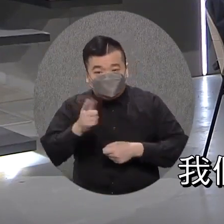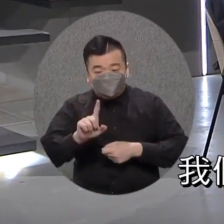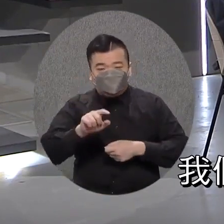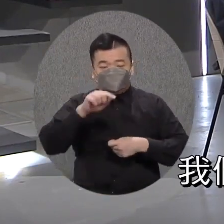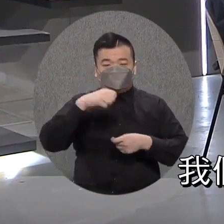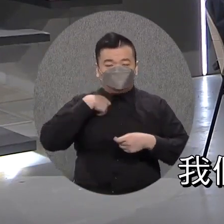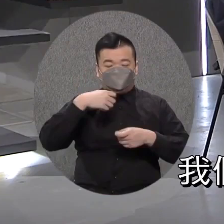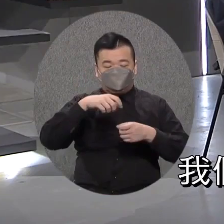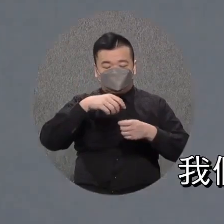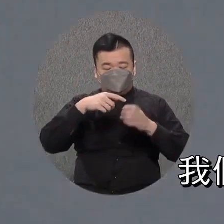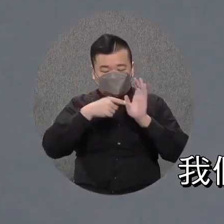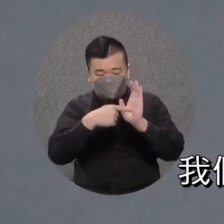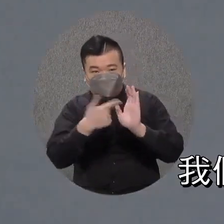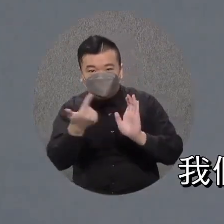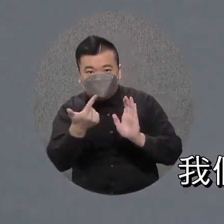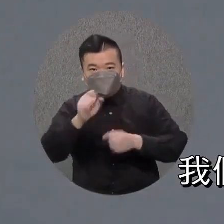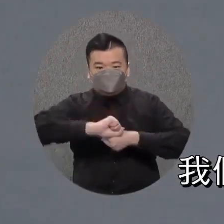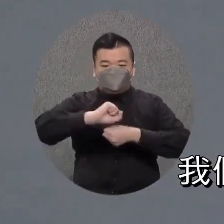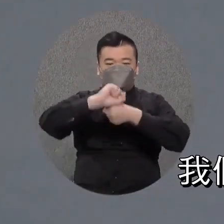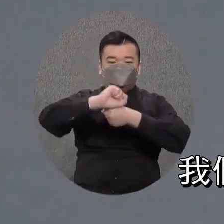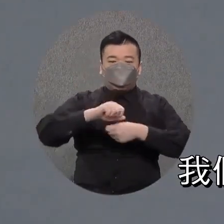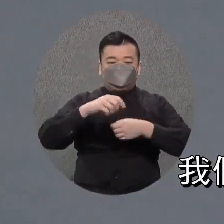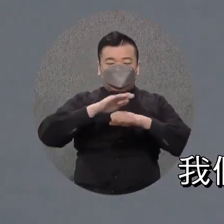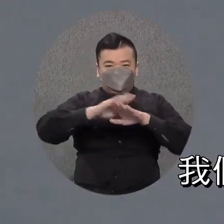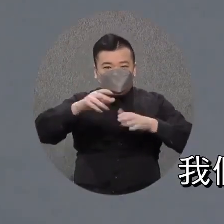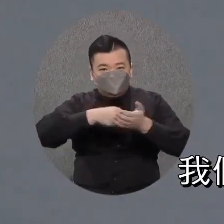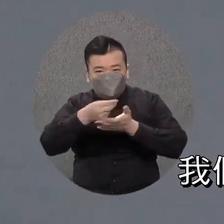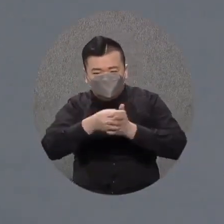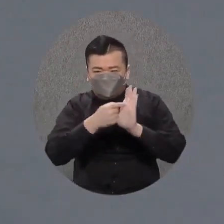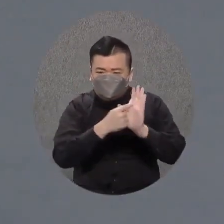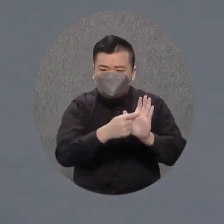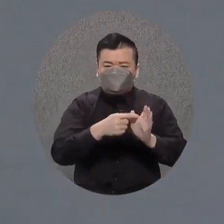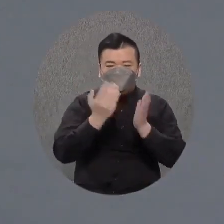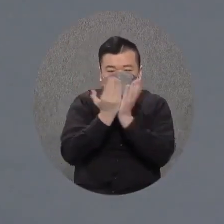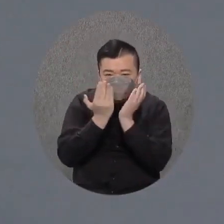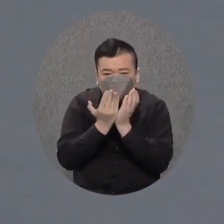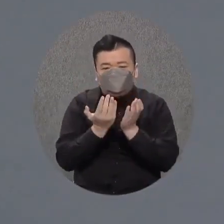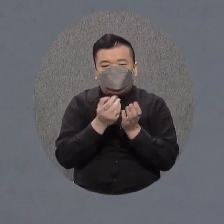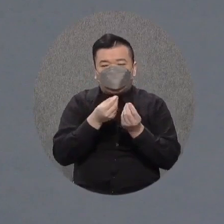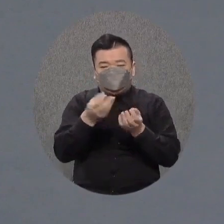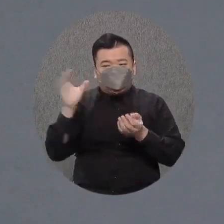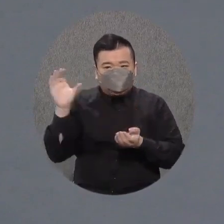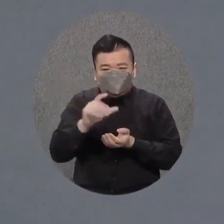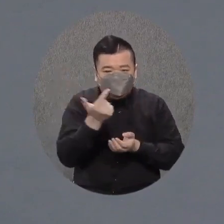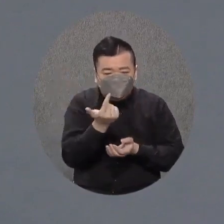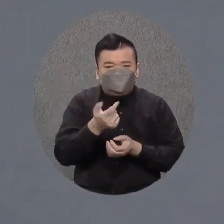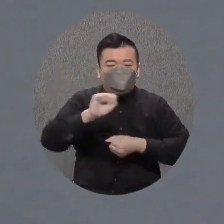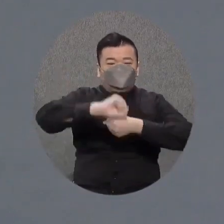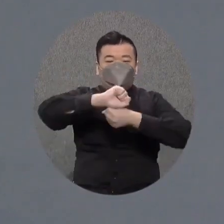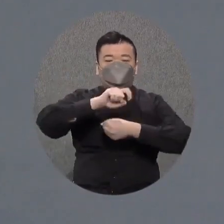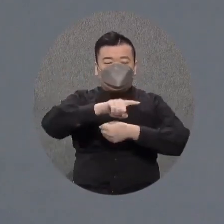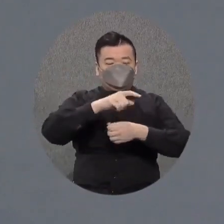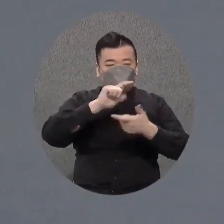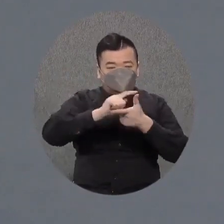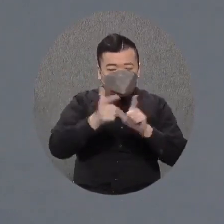同嘅展覽啦，版畫嘅展覽啊、課程啊，係有更多嘅資源啦，用唔同嘅渠道啦，